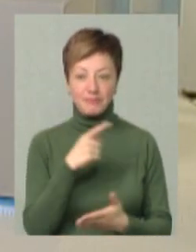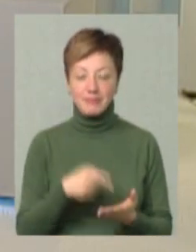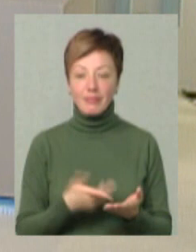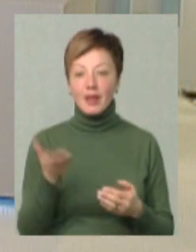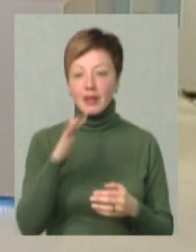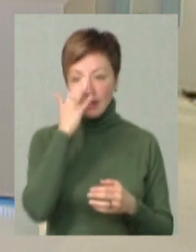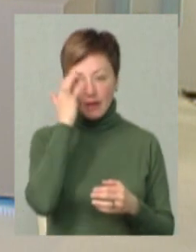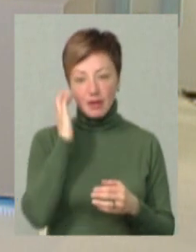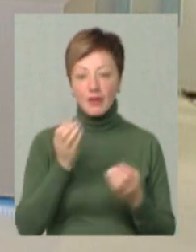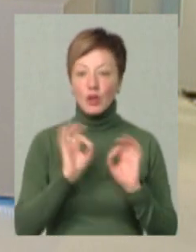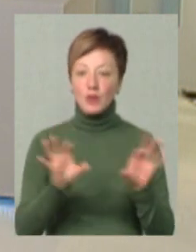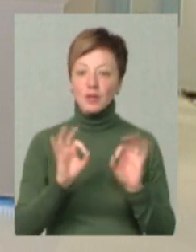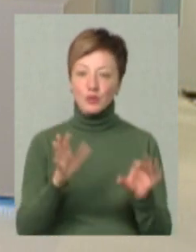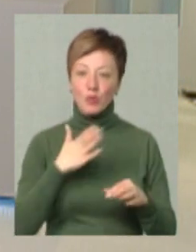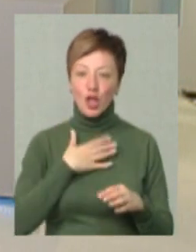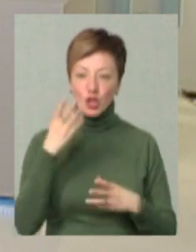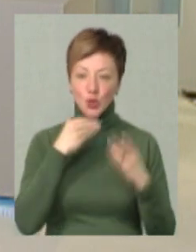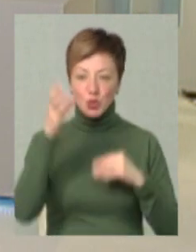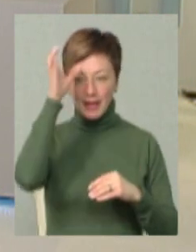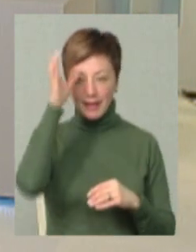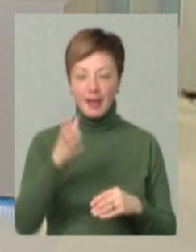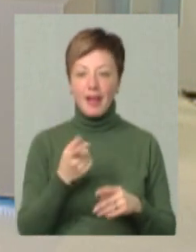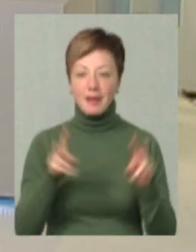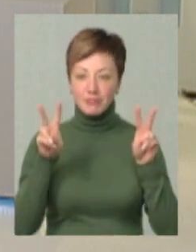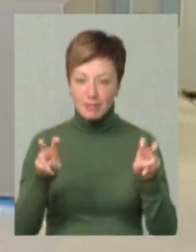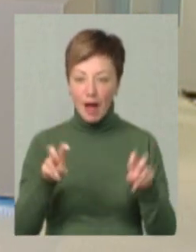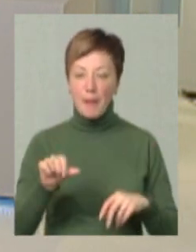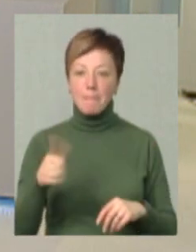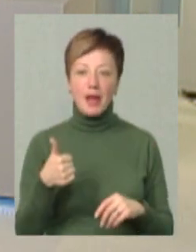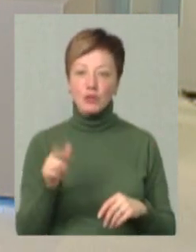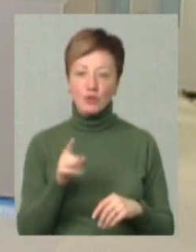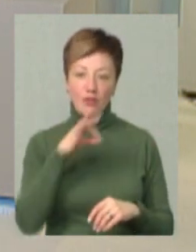я вам розкажу про наш штучний інтелект. Так. Дійсно, це те, що